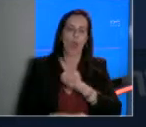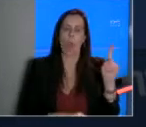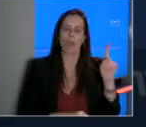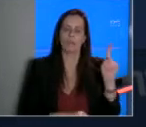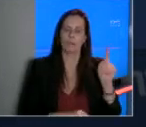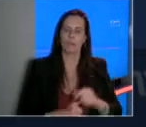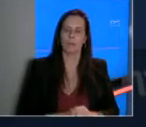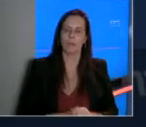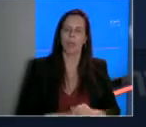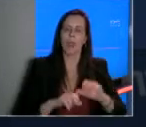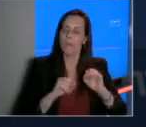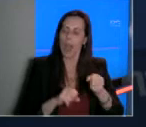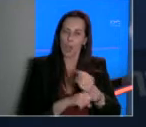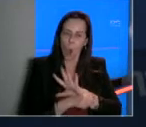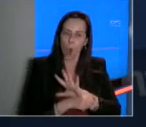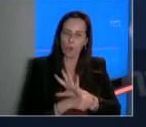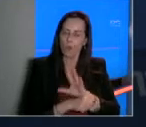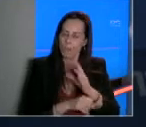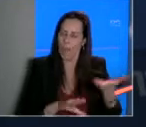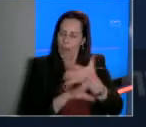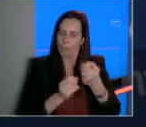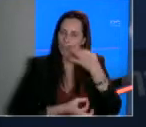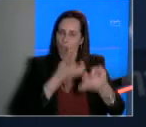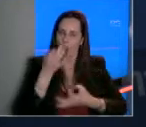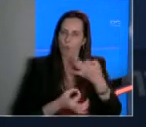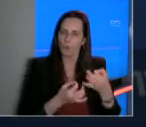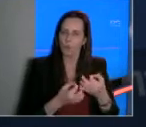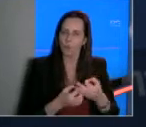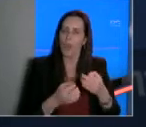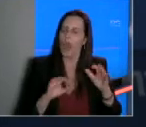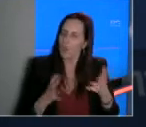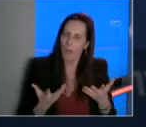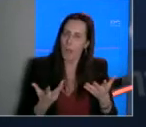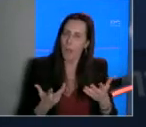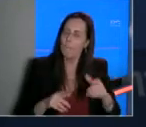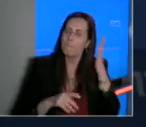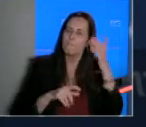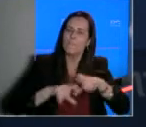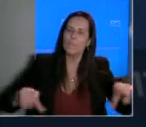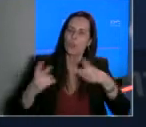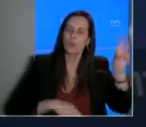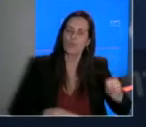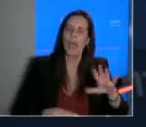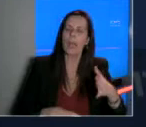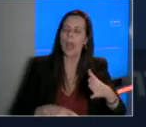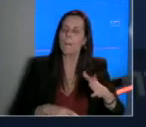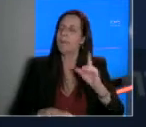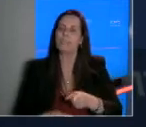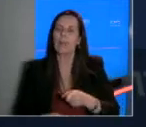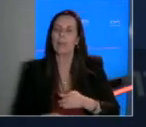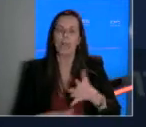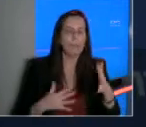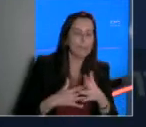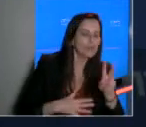רק. משבר הקורונה מעלה שאלות קשות. כמה מיטות בית חולים יש לנו? כמה מיטות נצטרך?